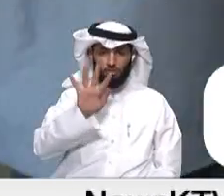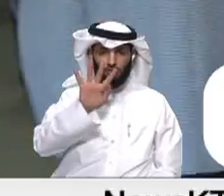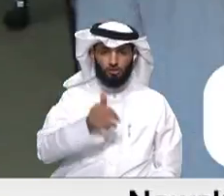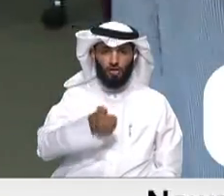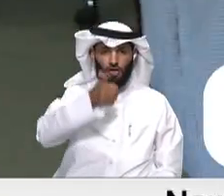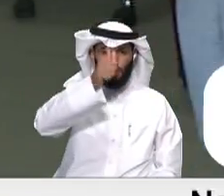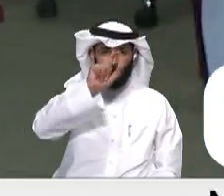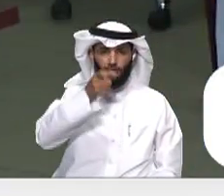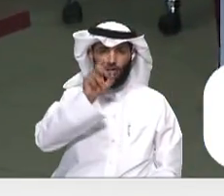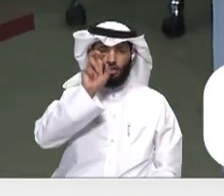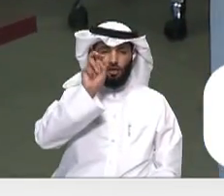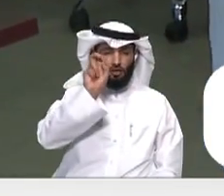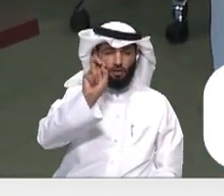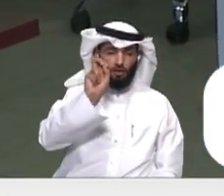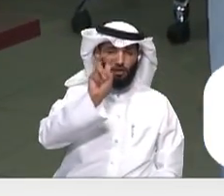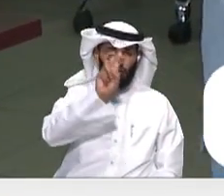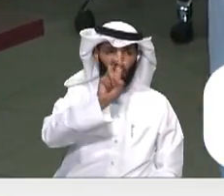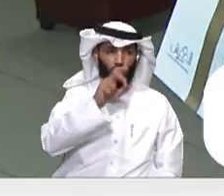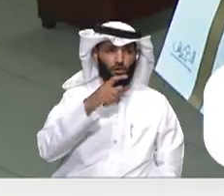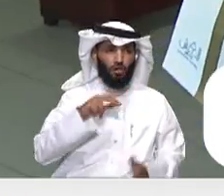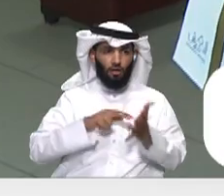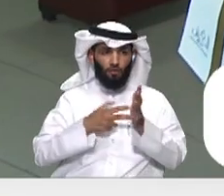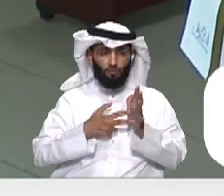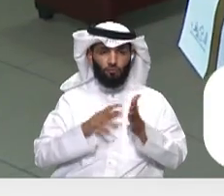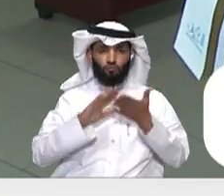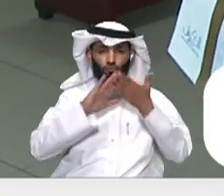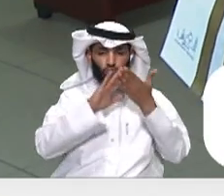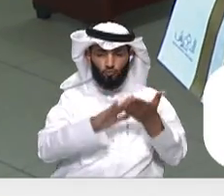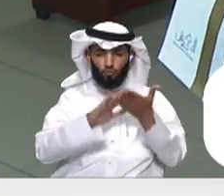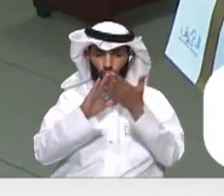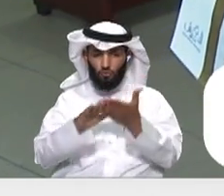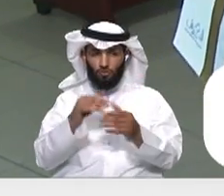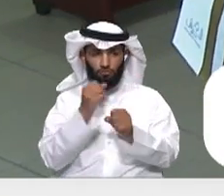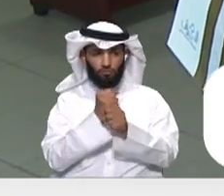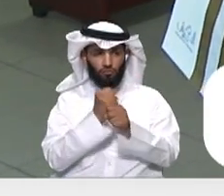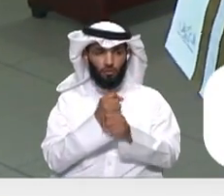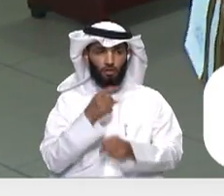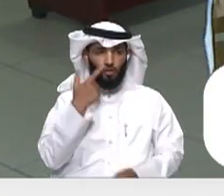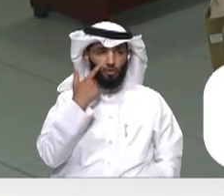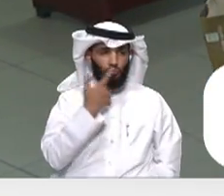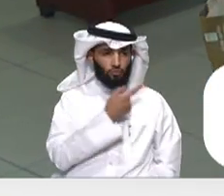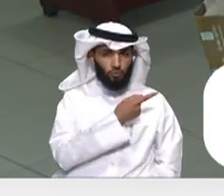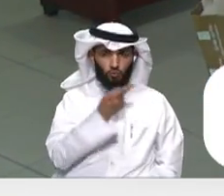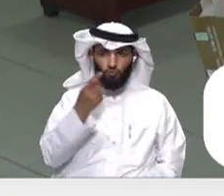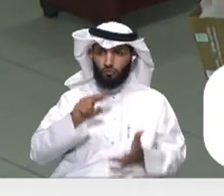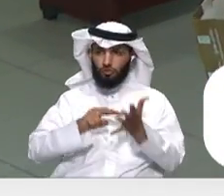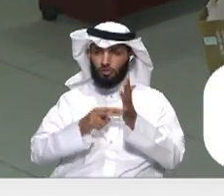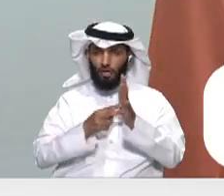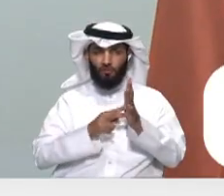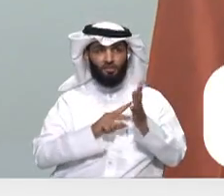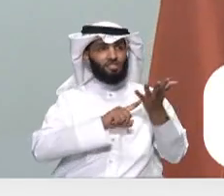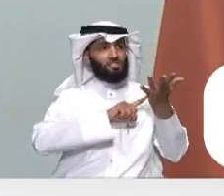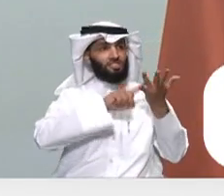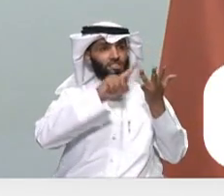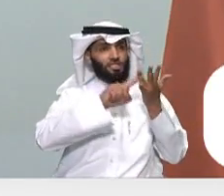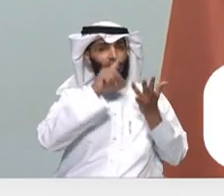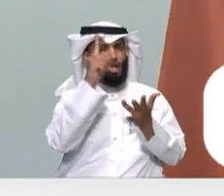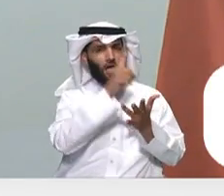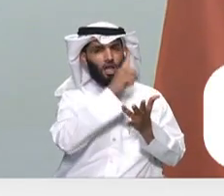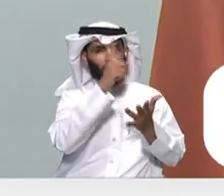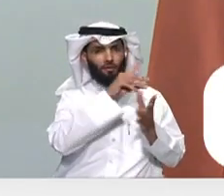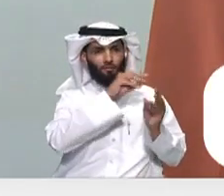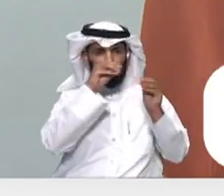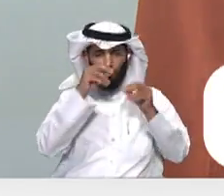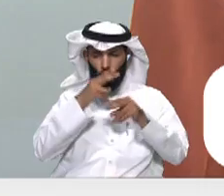الميدانيه للمرافق الصحيه والعديد من الجهات الحكوميه للاطلاع على المعايير والسياسات المطبقه في